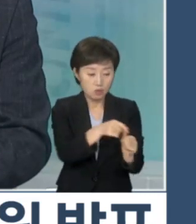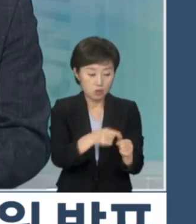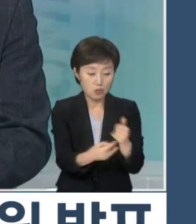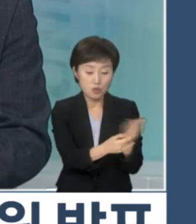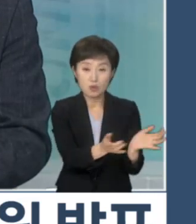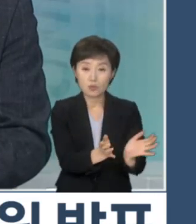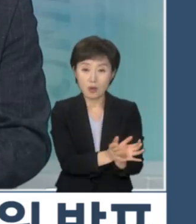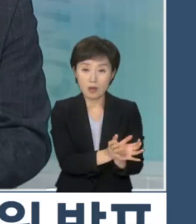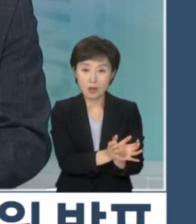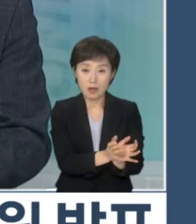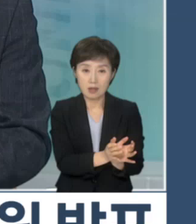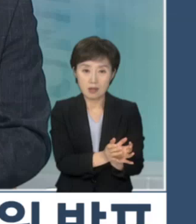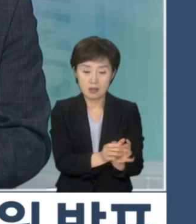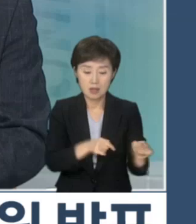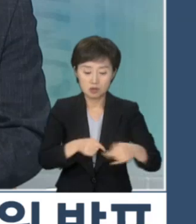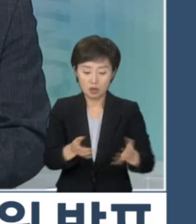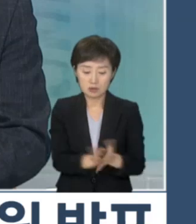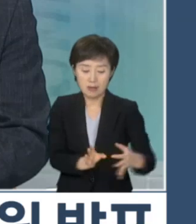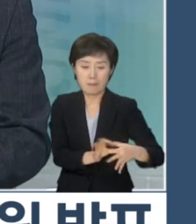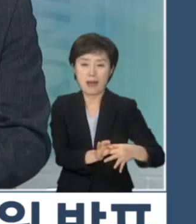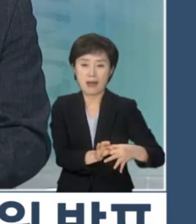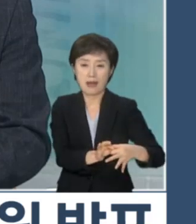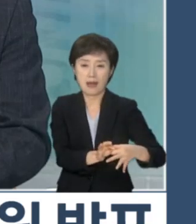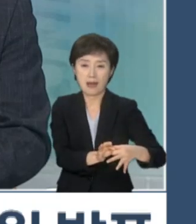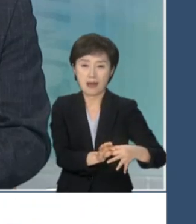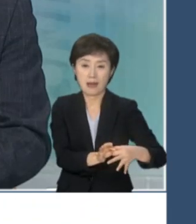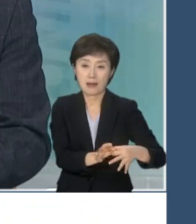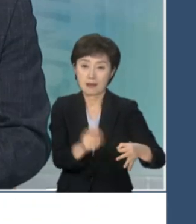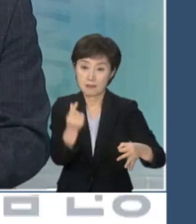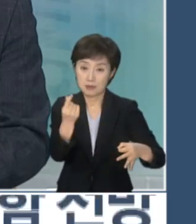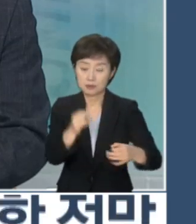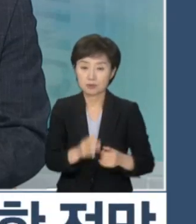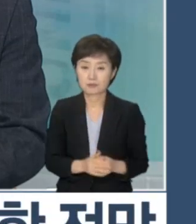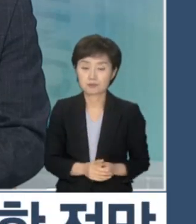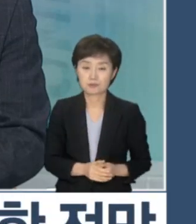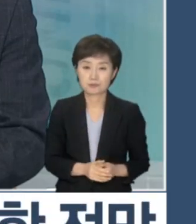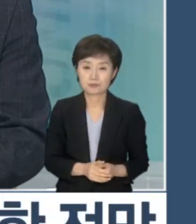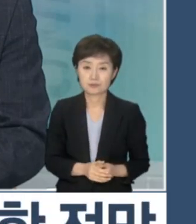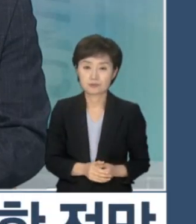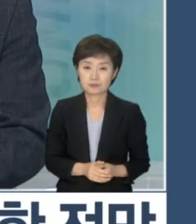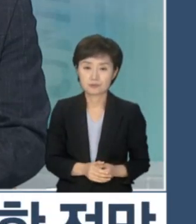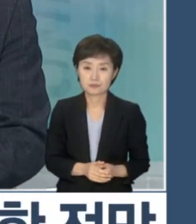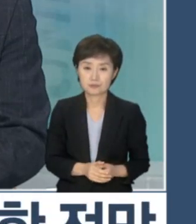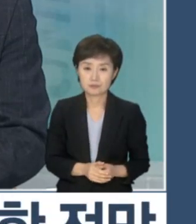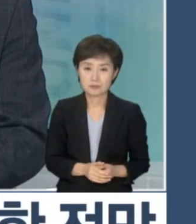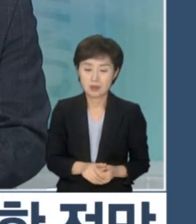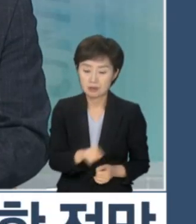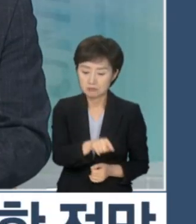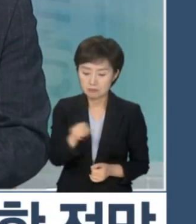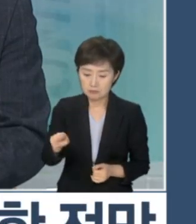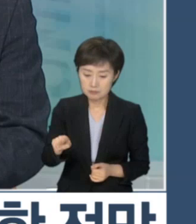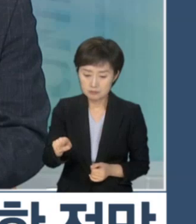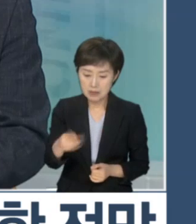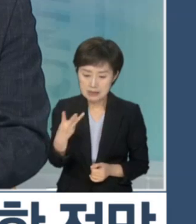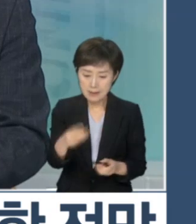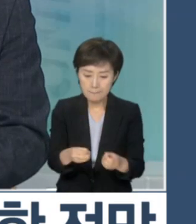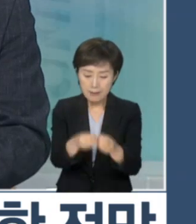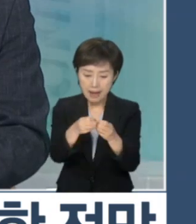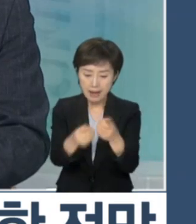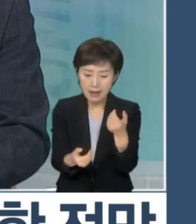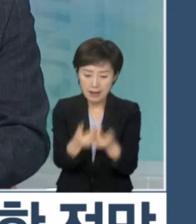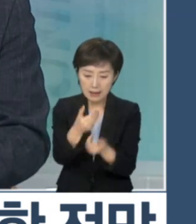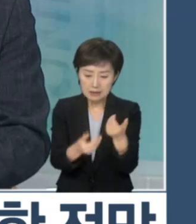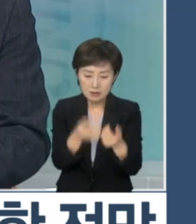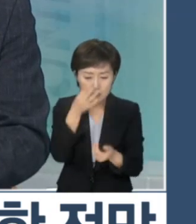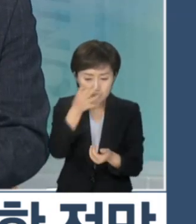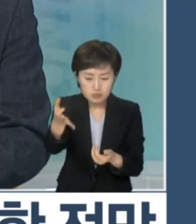직속이기 때문에. 그런 문제에 있어서 어떤 갈등의 모습이 국민들에게 비춰진다든가 이런 모습들이